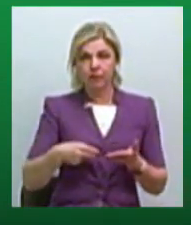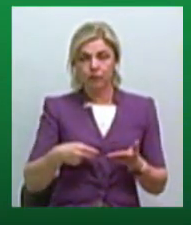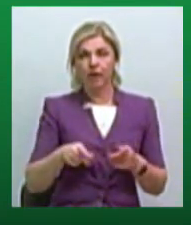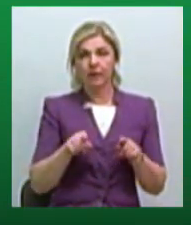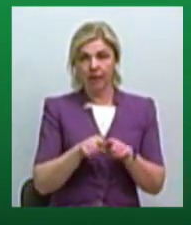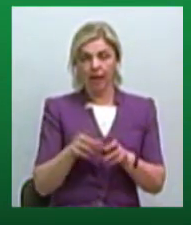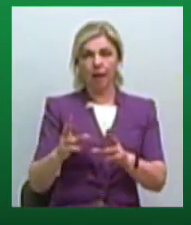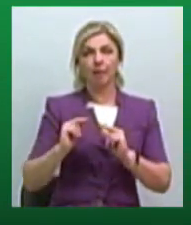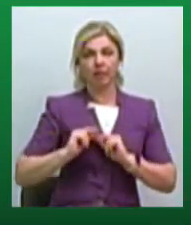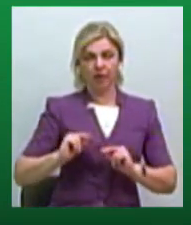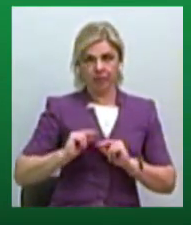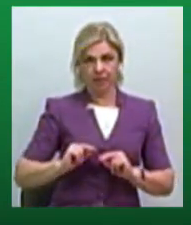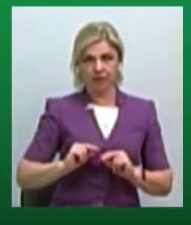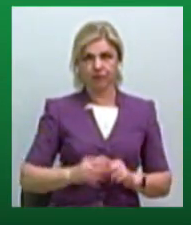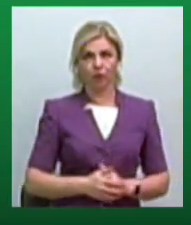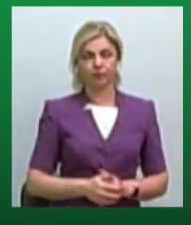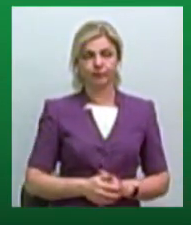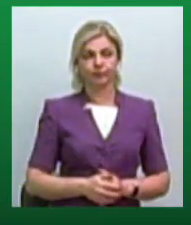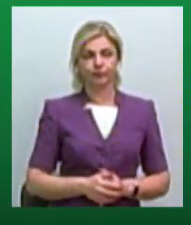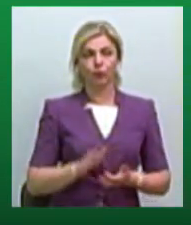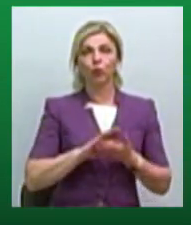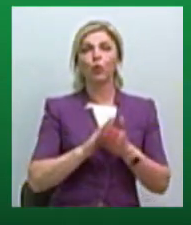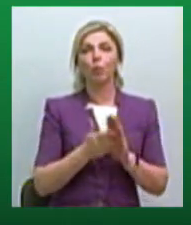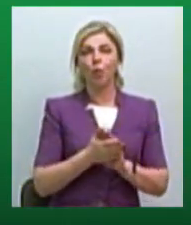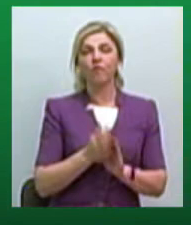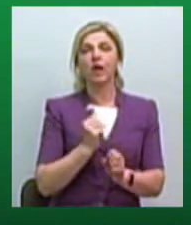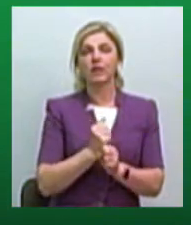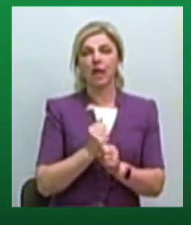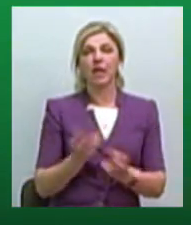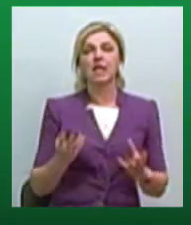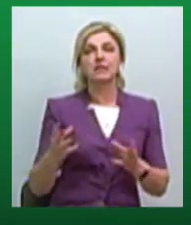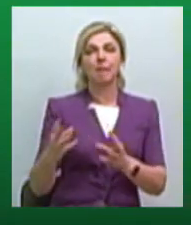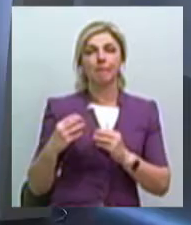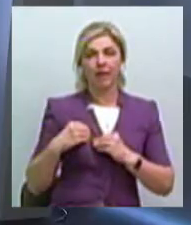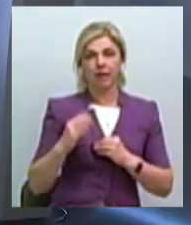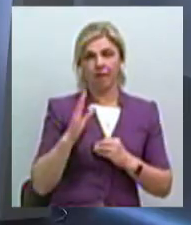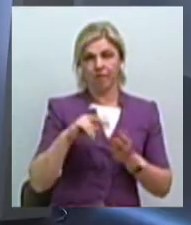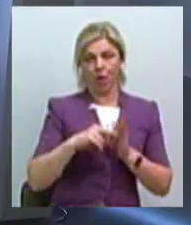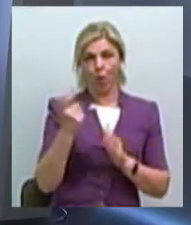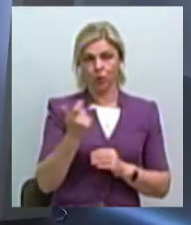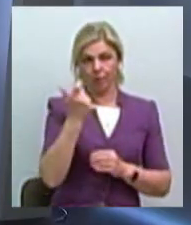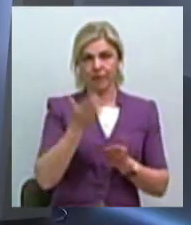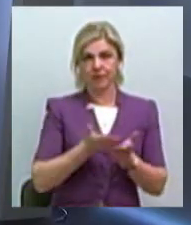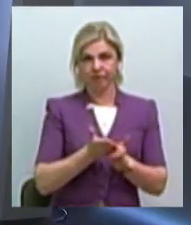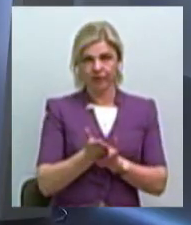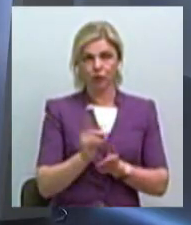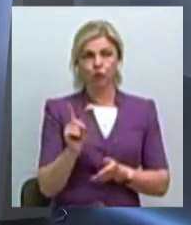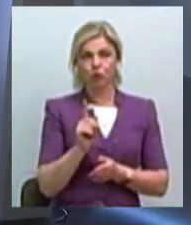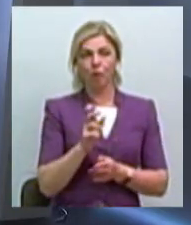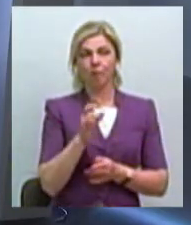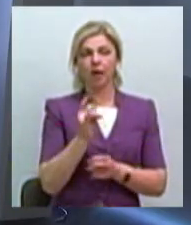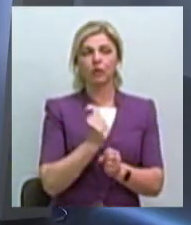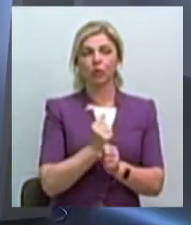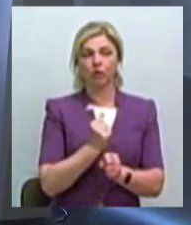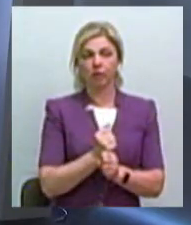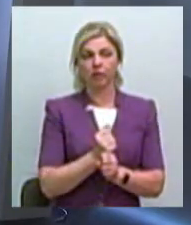таке співробітництво, домовились діяти спільно в якійсь економічній сфері для того, щоб зробити